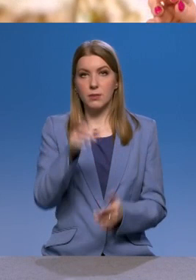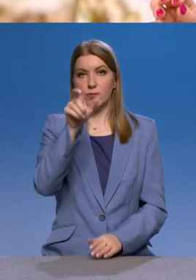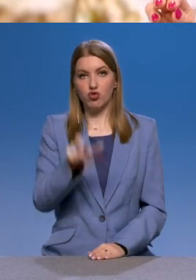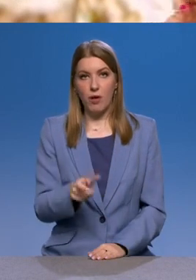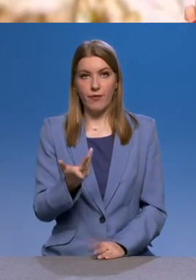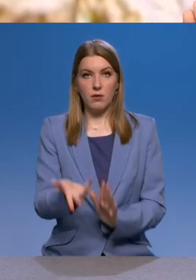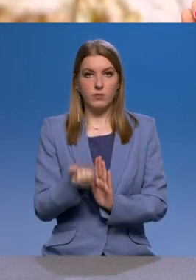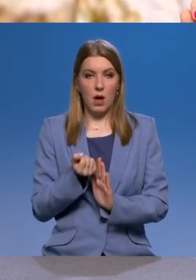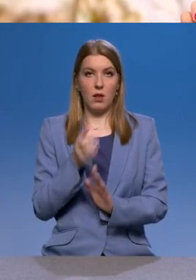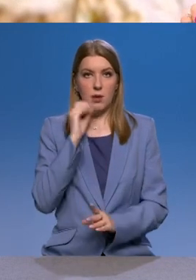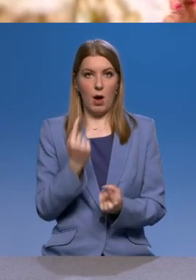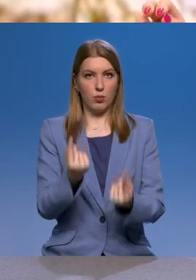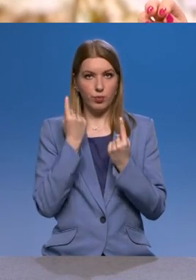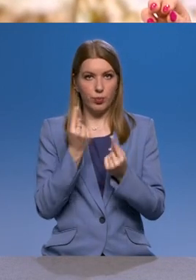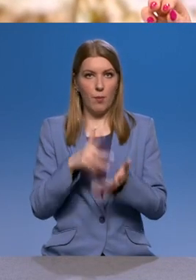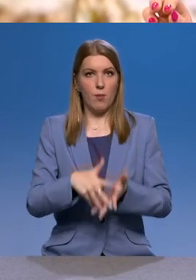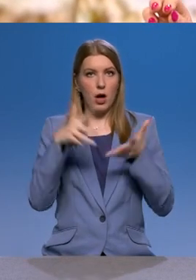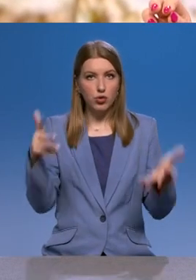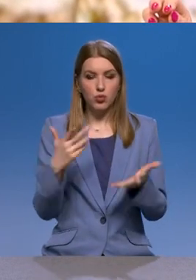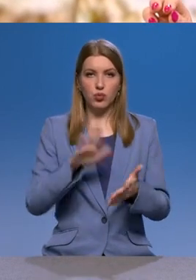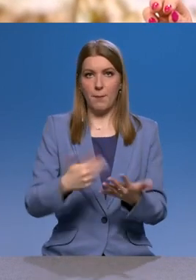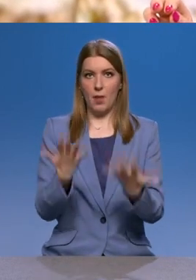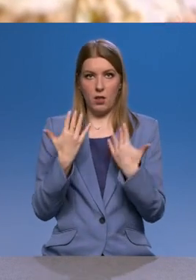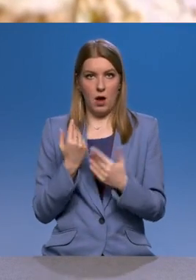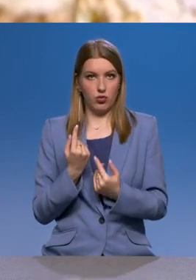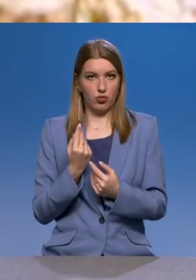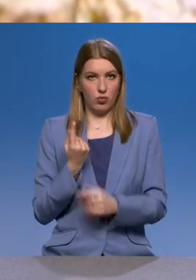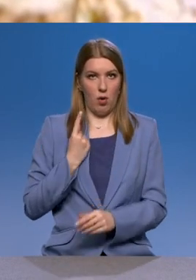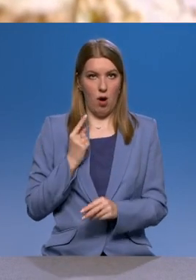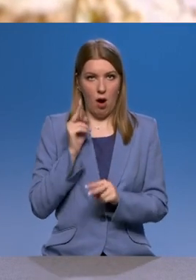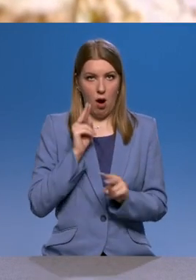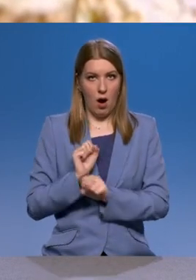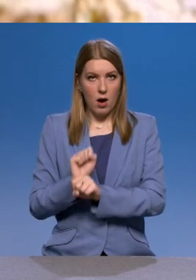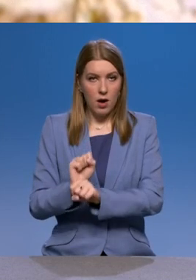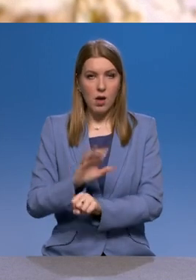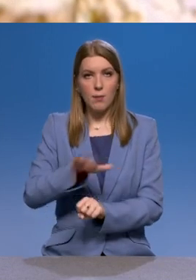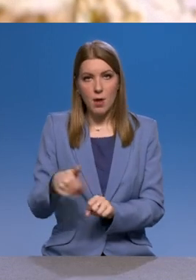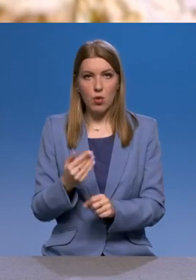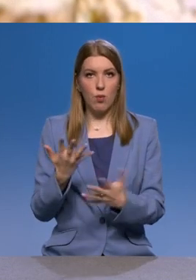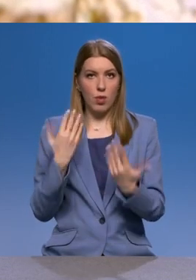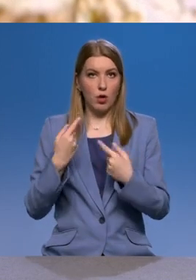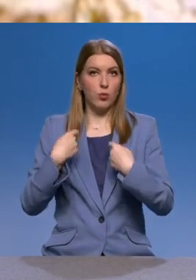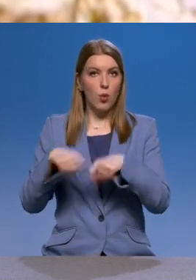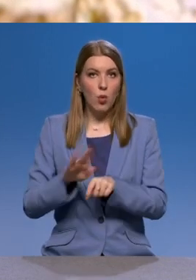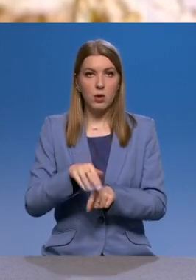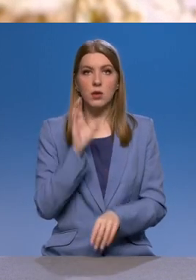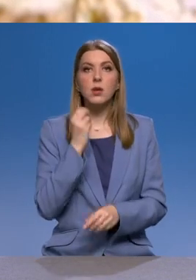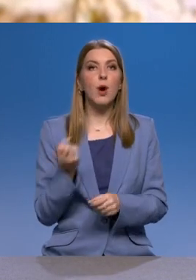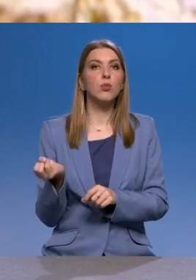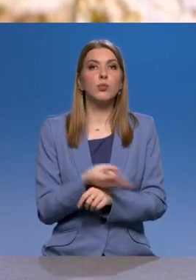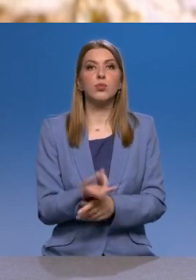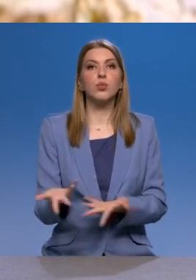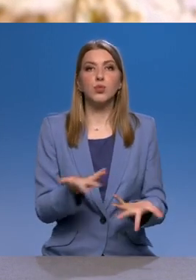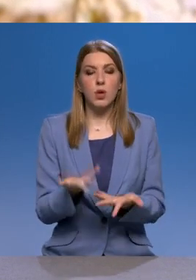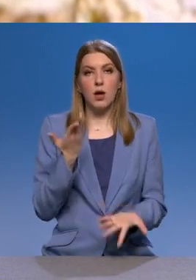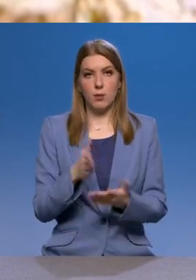дачу продали, собака оказалась не нужна, дома содержать неудобно или просто дорого стало содержать собаку. Оказался какой-нибудь волкодав, я не знаю,